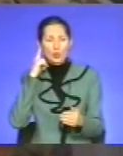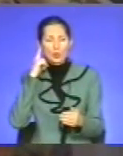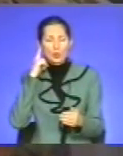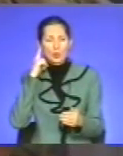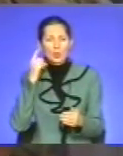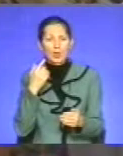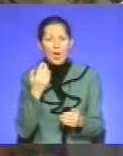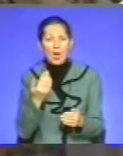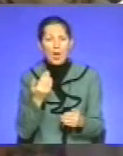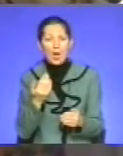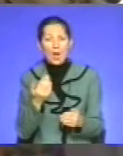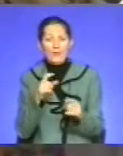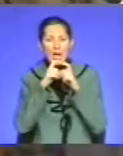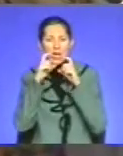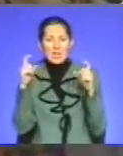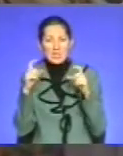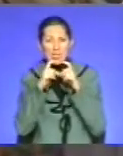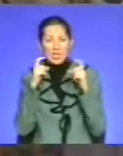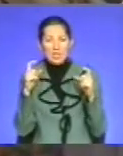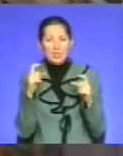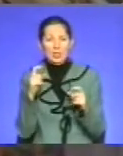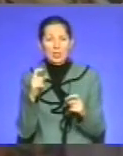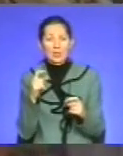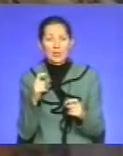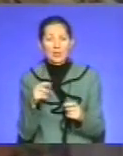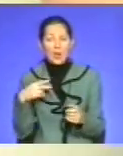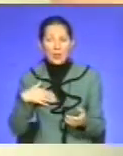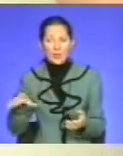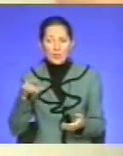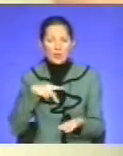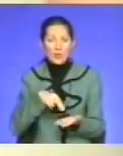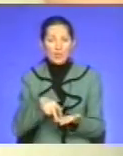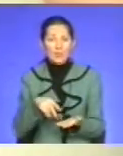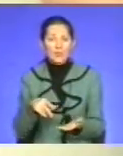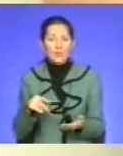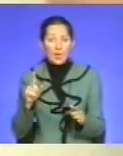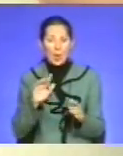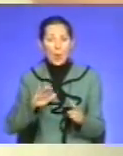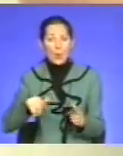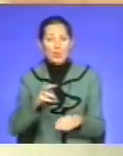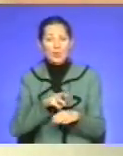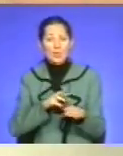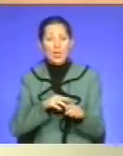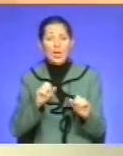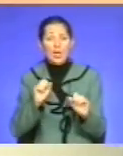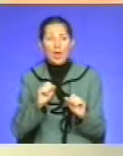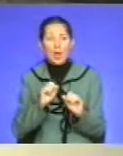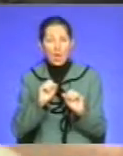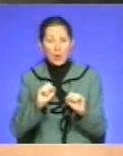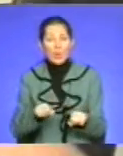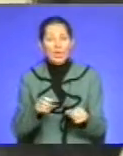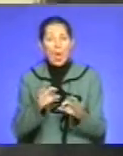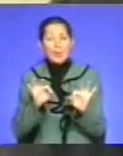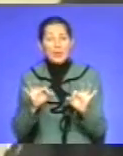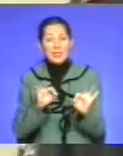вона кричить, ай-яй-яй, та ми вже повиходили. Згодом міліціонери не лише змогли пояснити, чим займався на